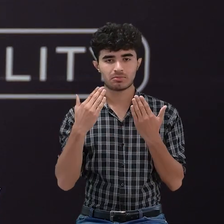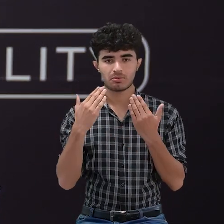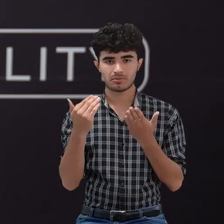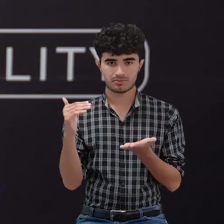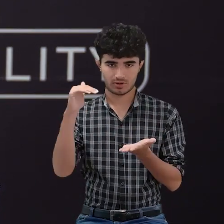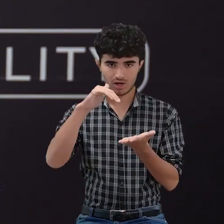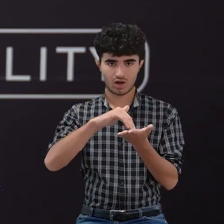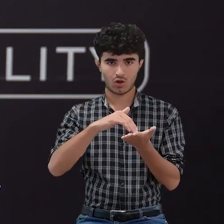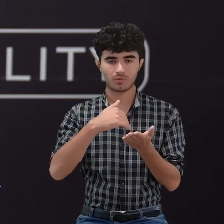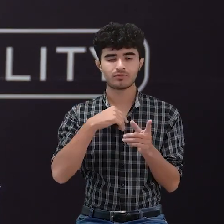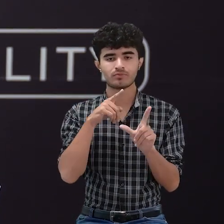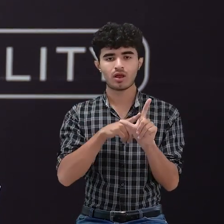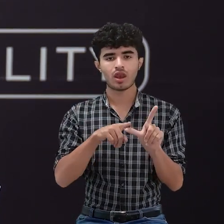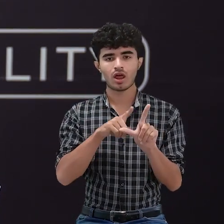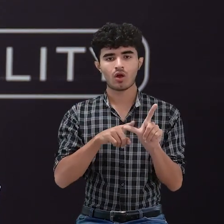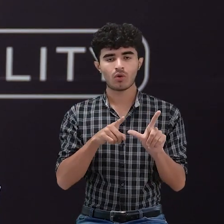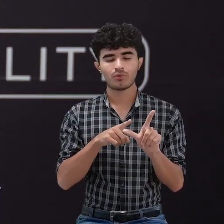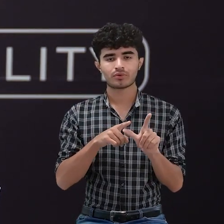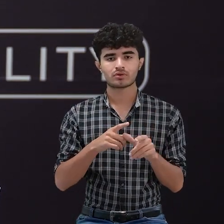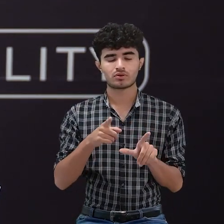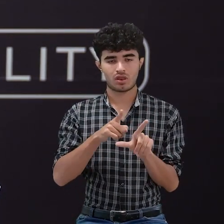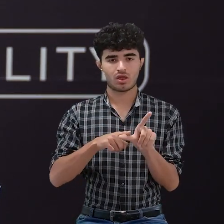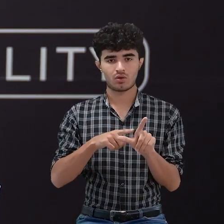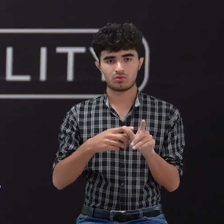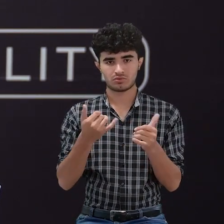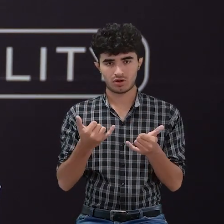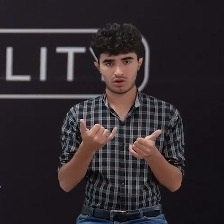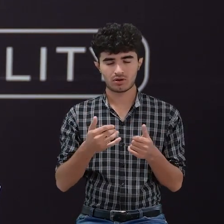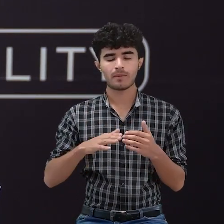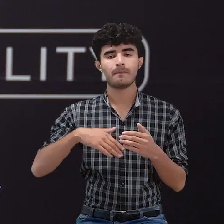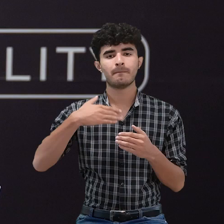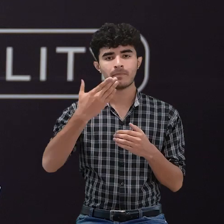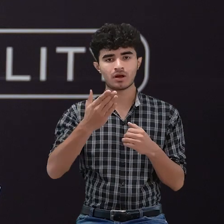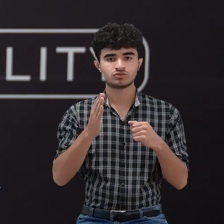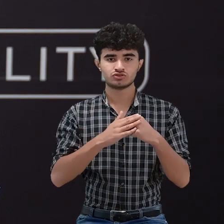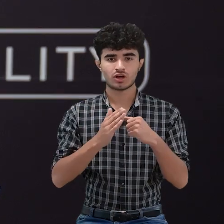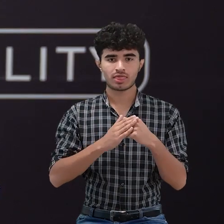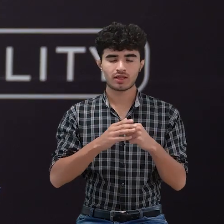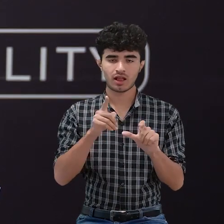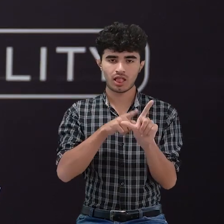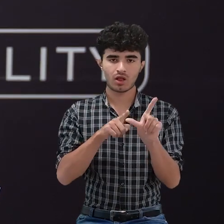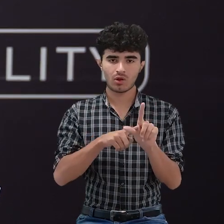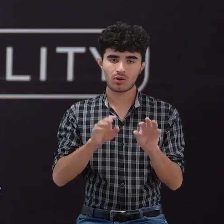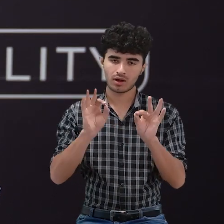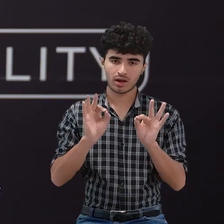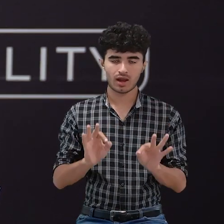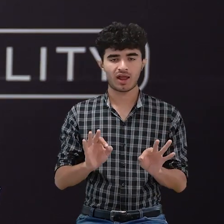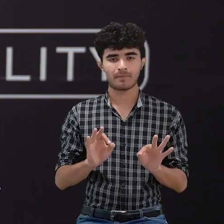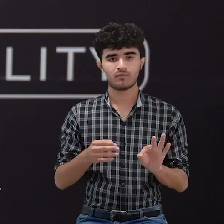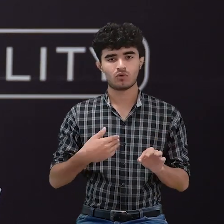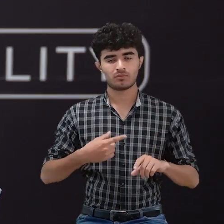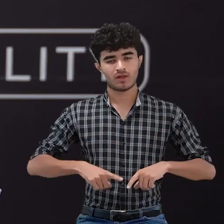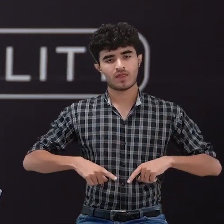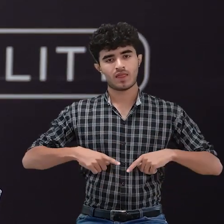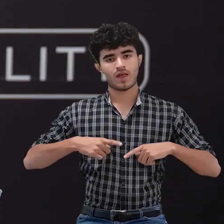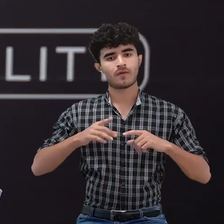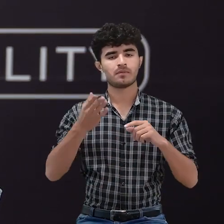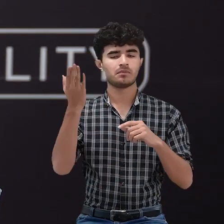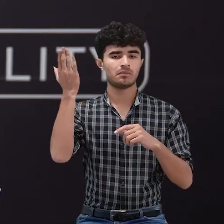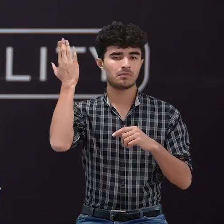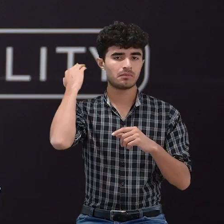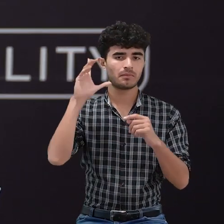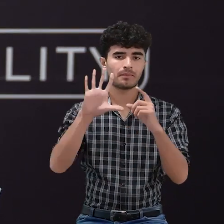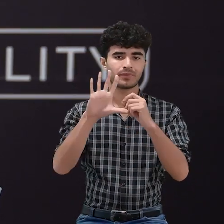लिए। और उसके बाद में मेरी शादी भी लाहौर ही में हो गई और पिछले 50 साल